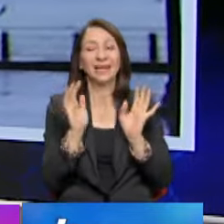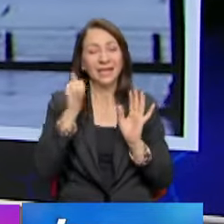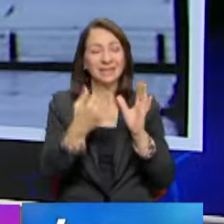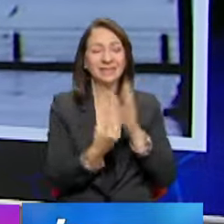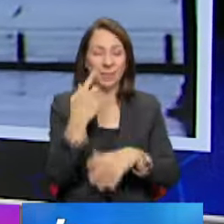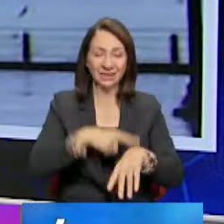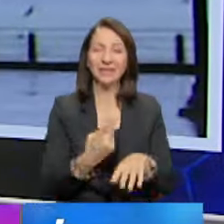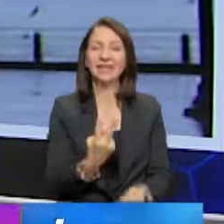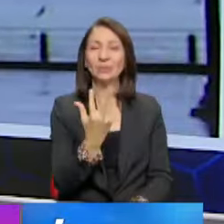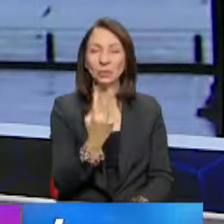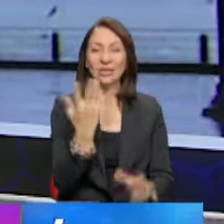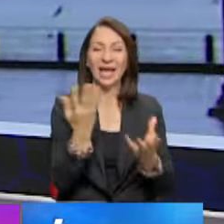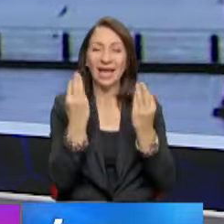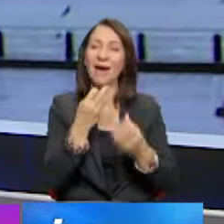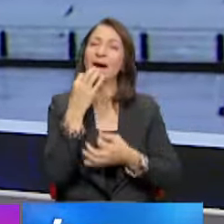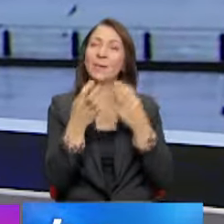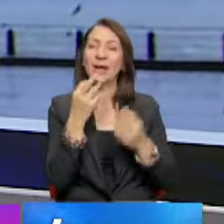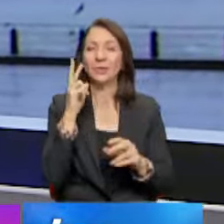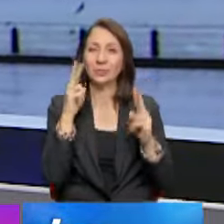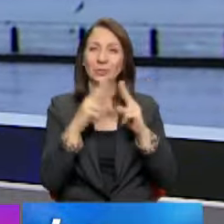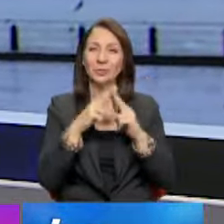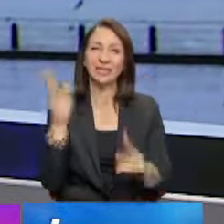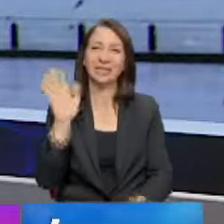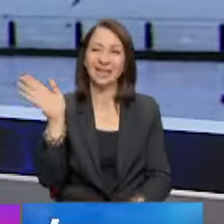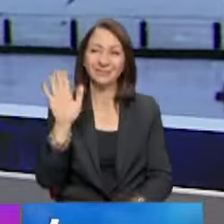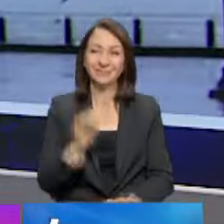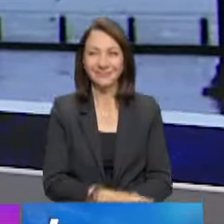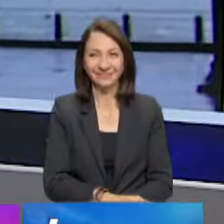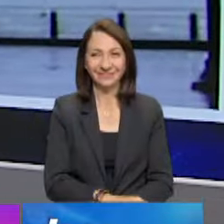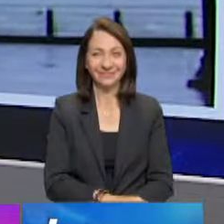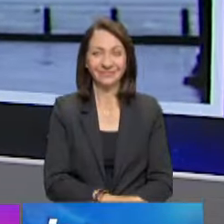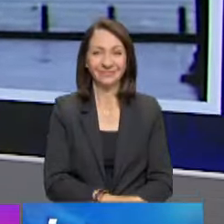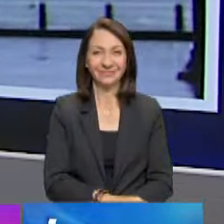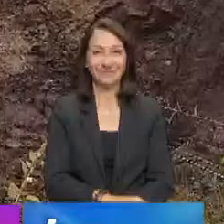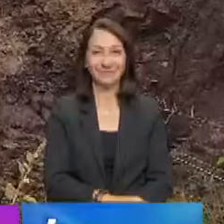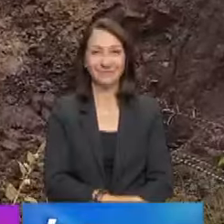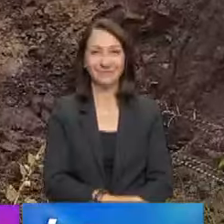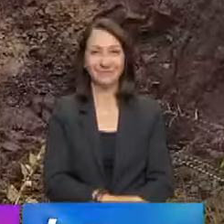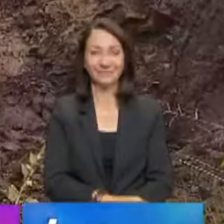Yarın saat 7.30'da daha iyi haberlerle görüşebilmek ümidiyle.